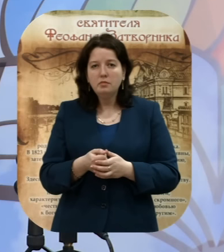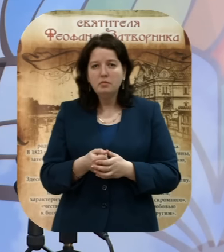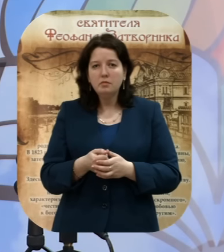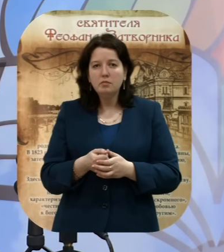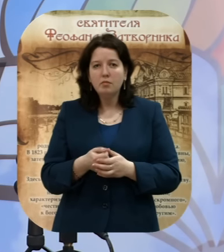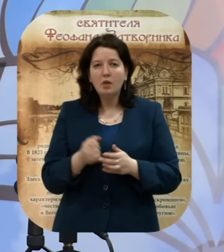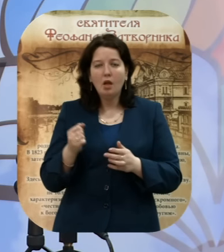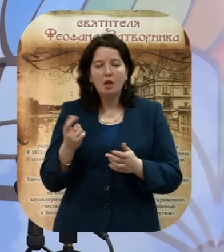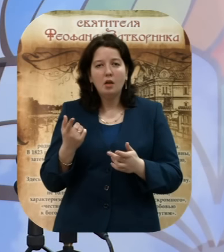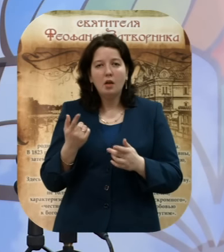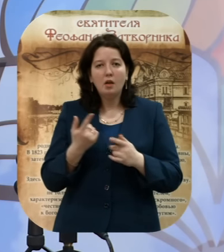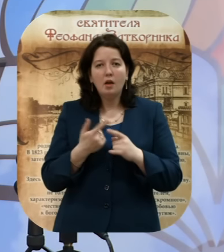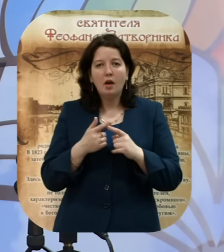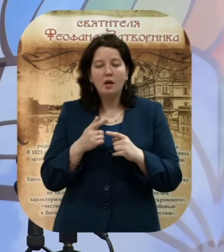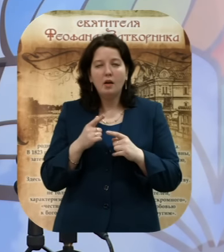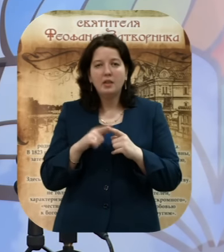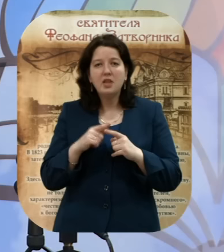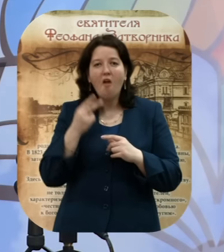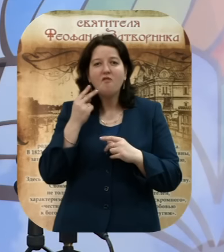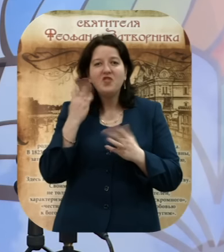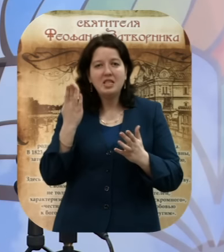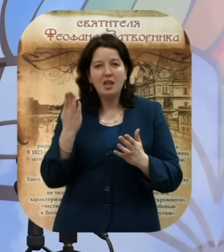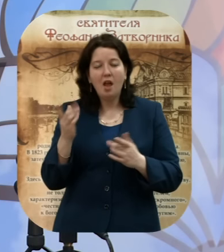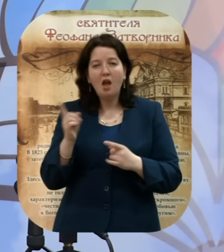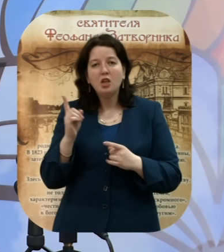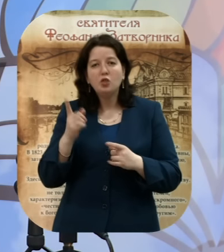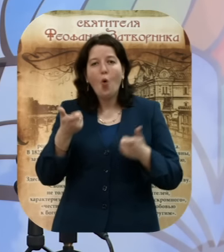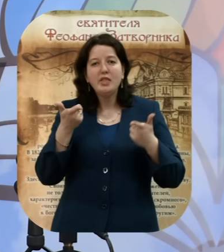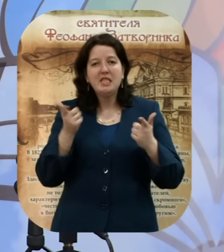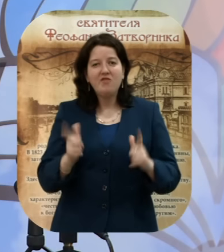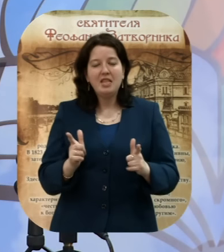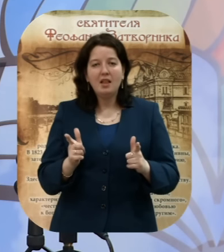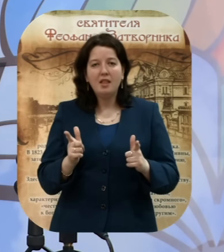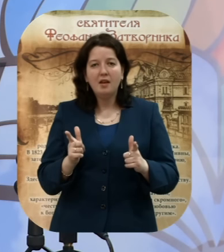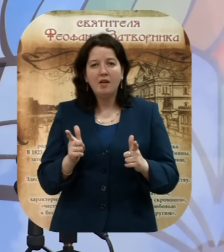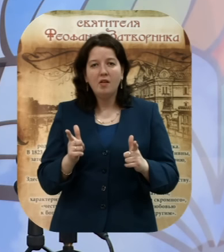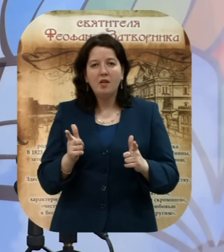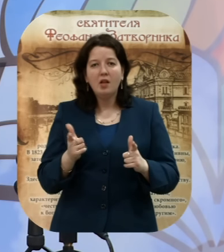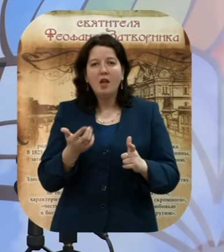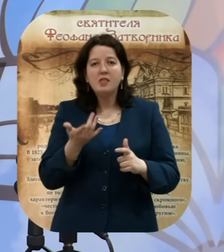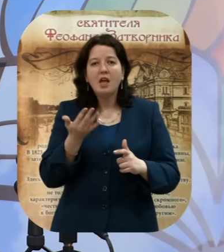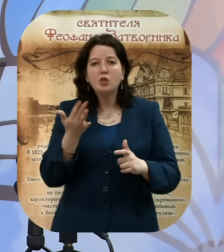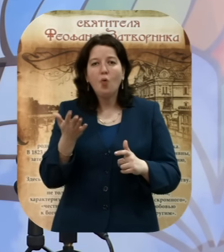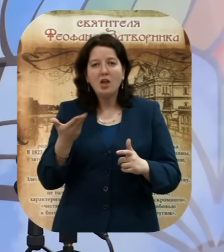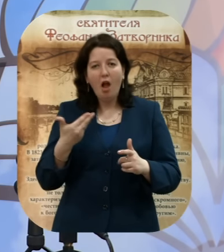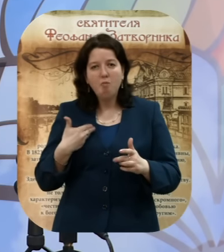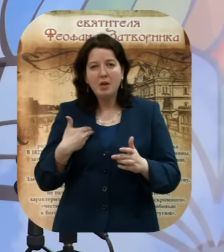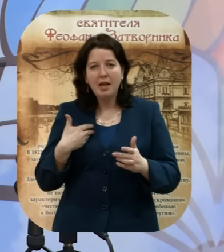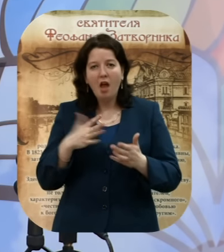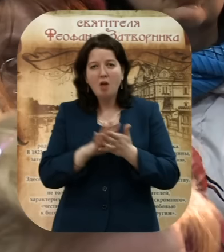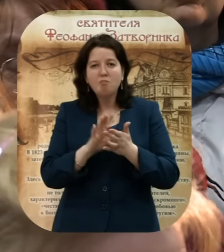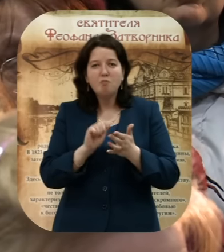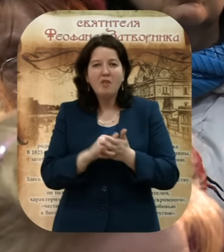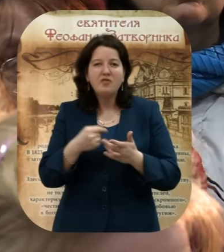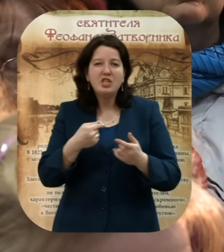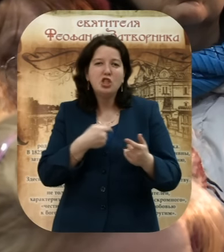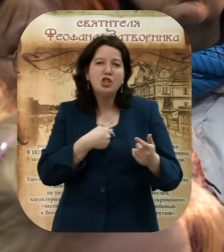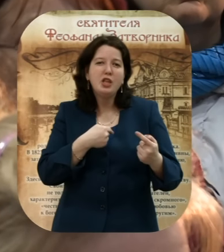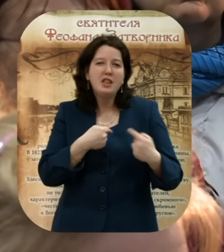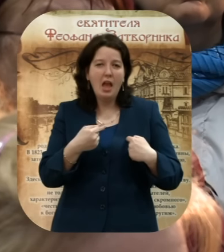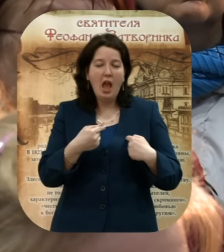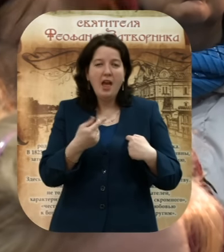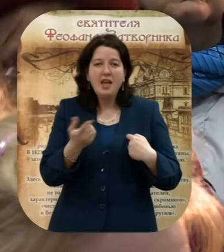глупость! Они видели уже видели действительно, насколько мы повреждены и насколько